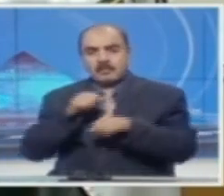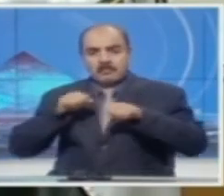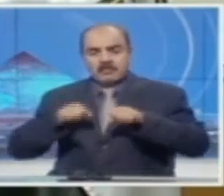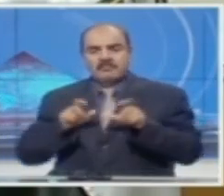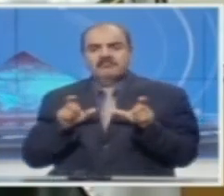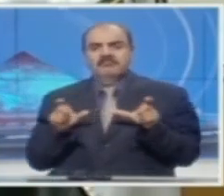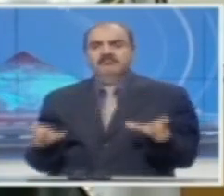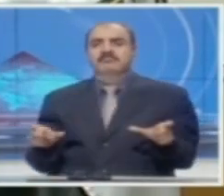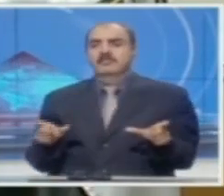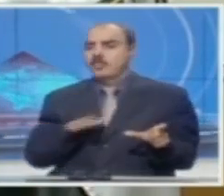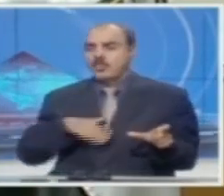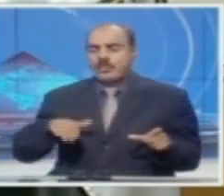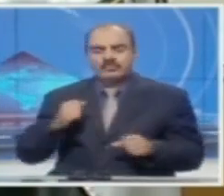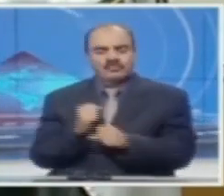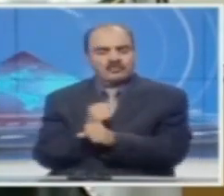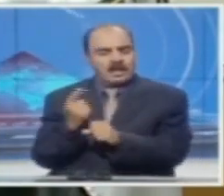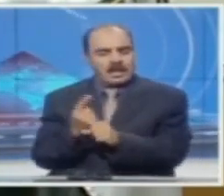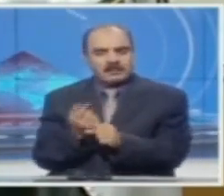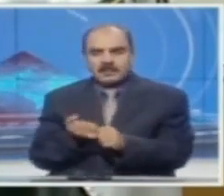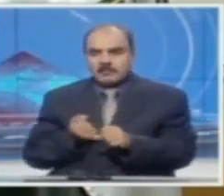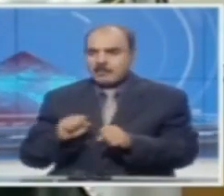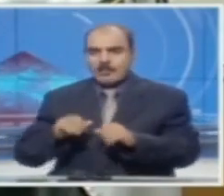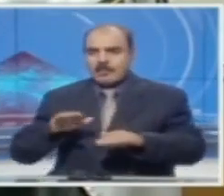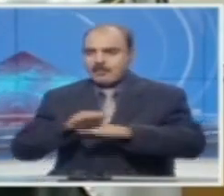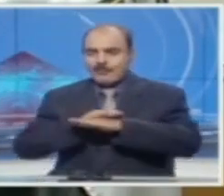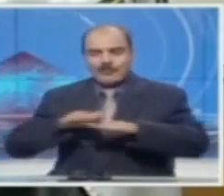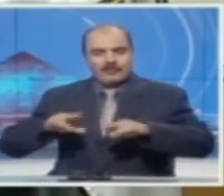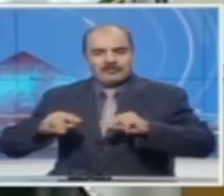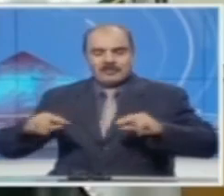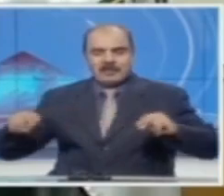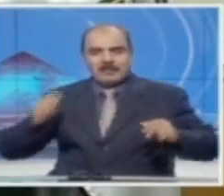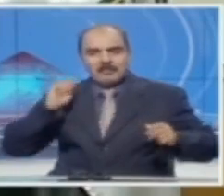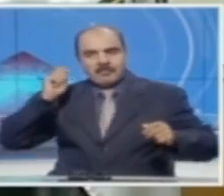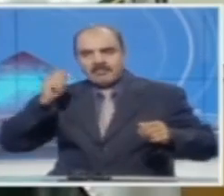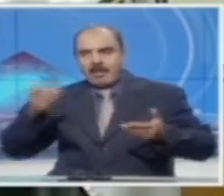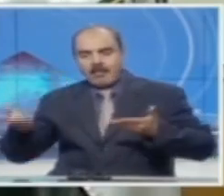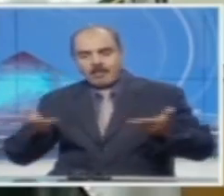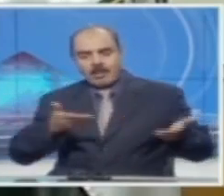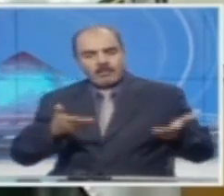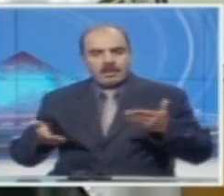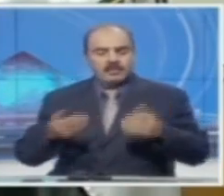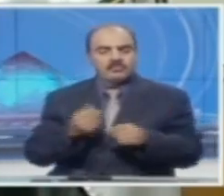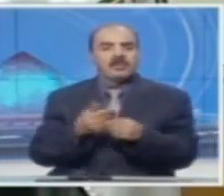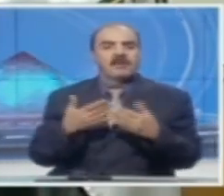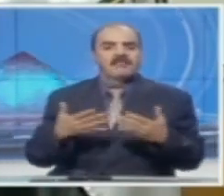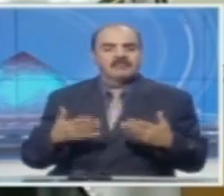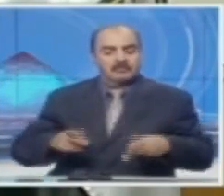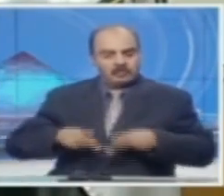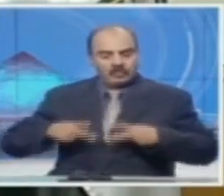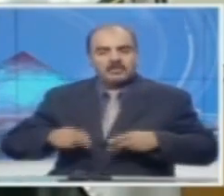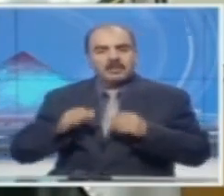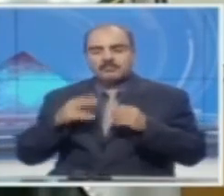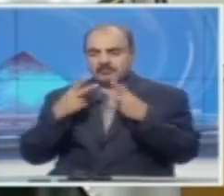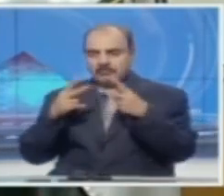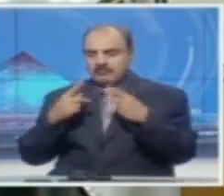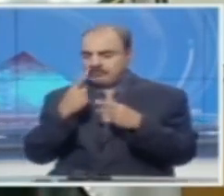المنافسة للعاملين بوزارة قطاع الأعمال العام من أجل